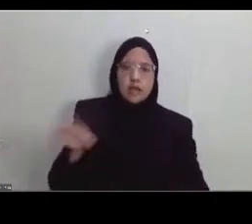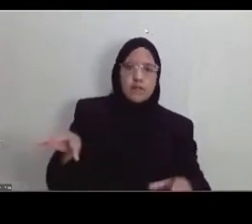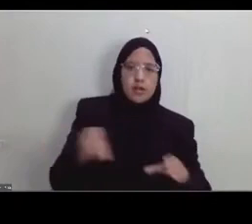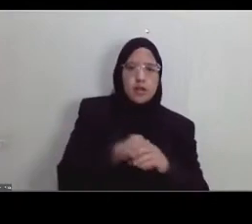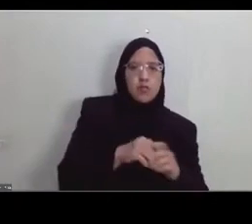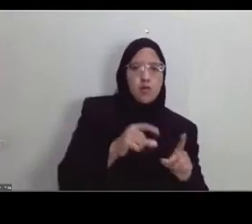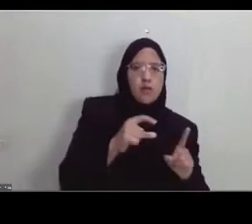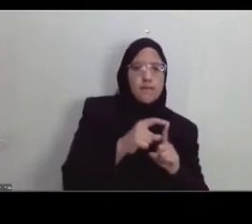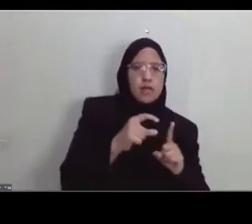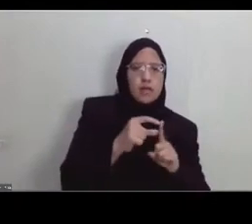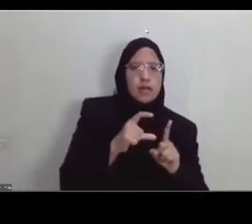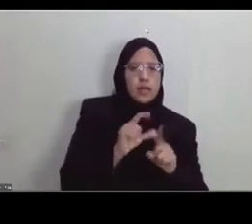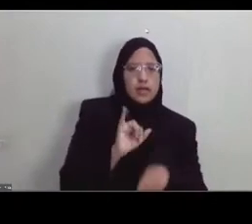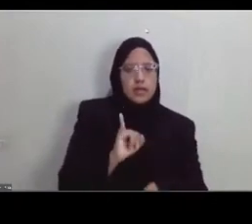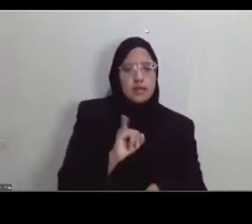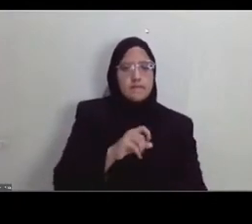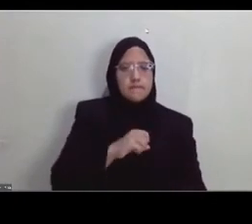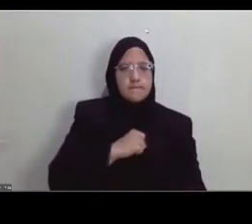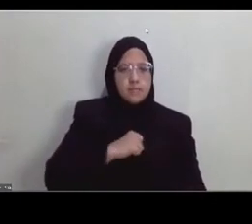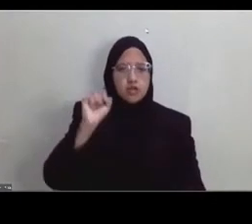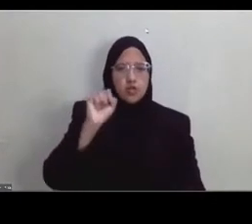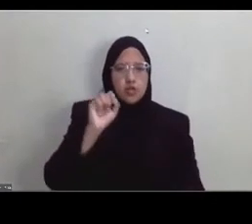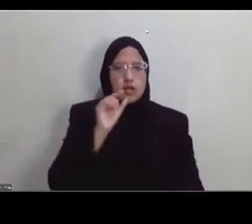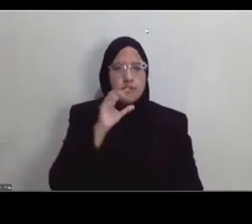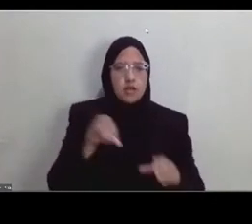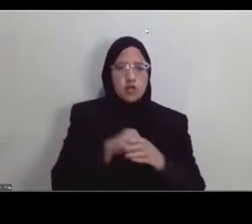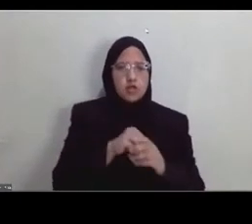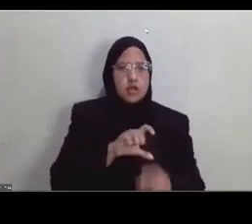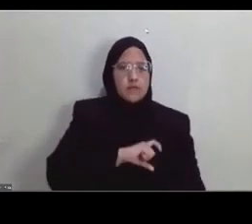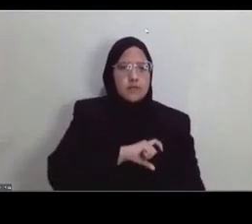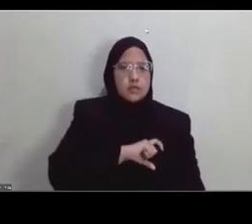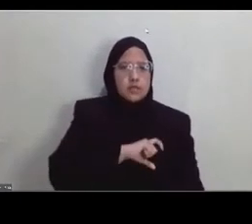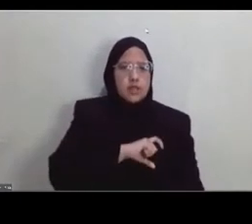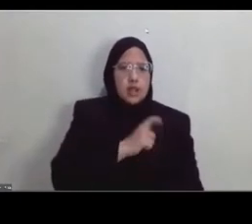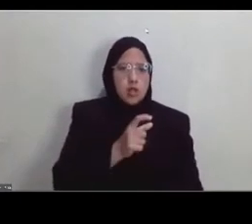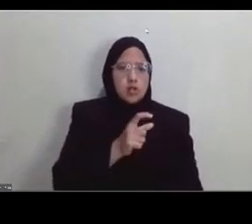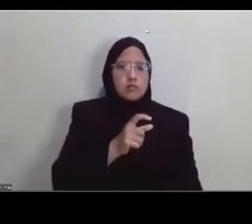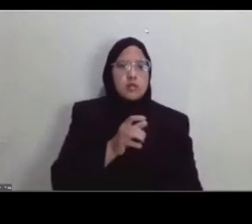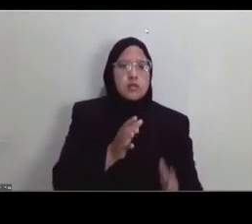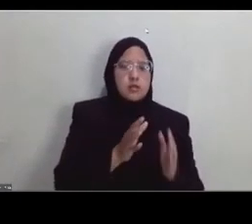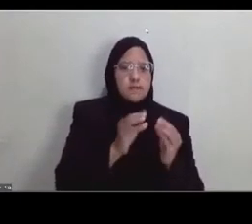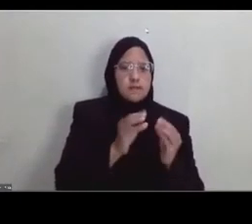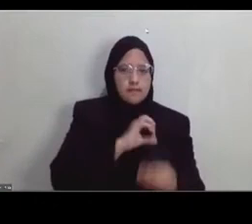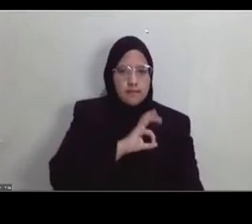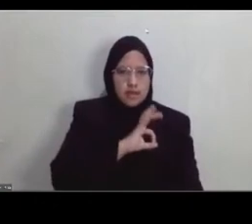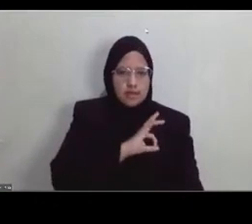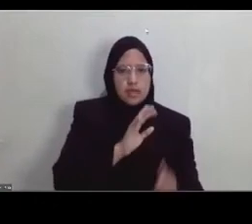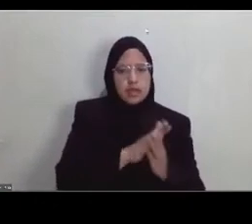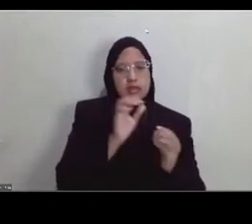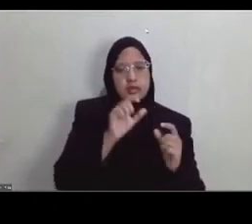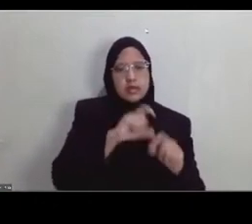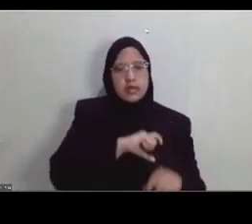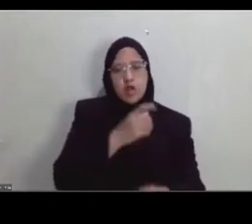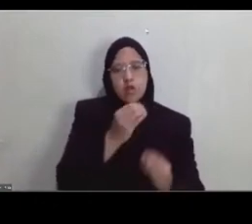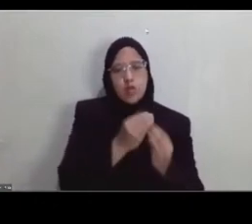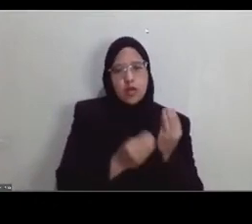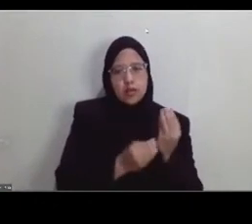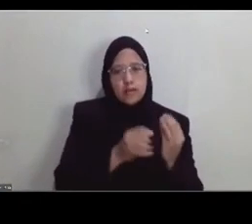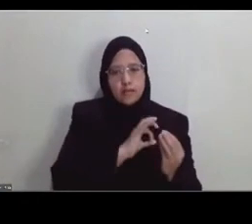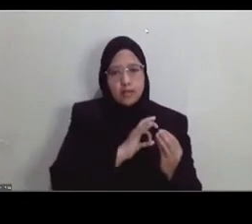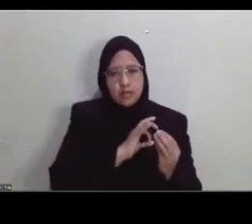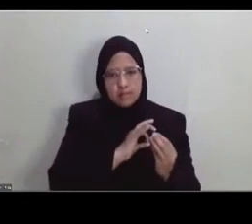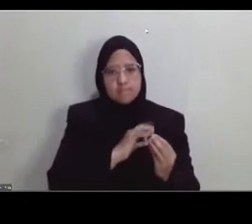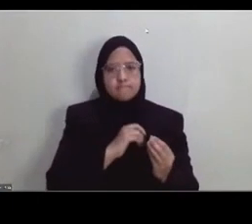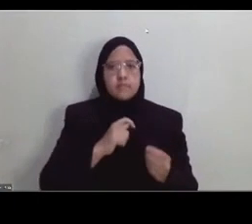presiden Hakim terlapor menegaskan bahwa tidak pernah ada pertemuan atau pembicaraan yang membahas hal tersebut